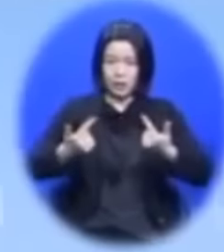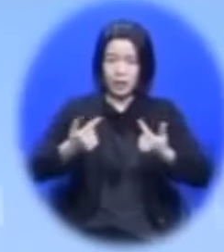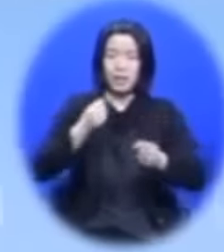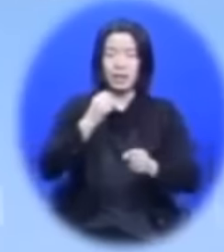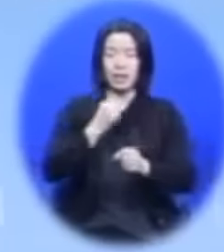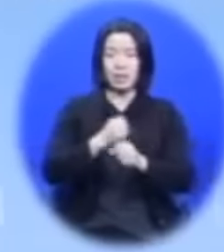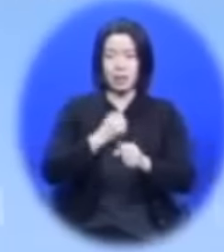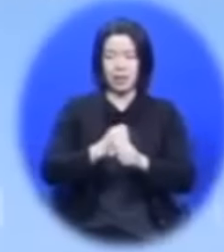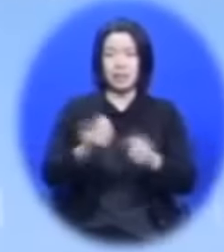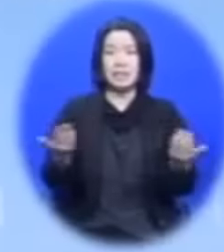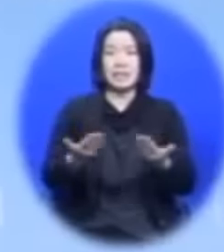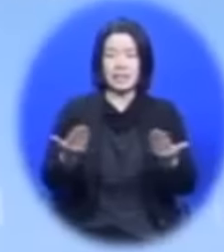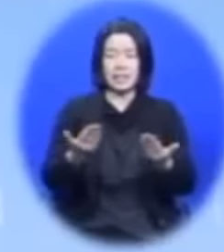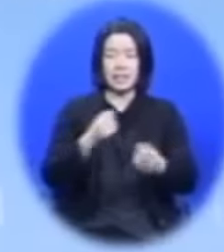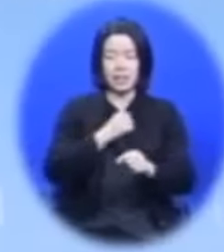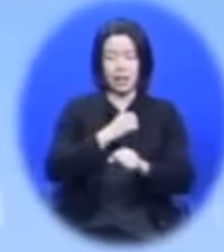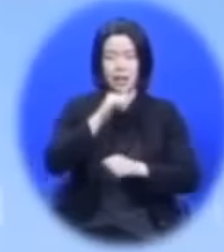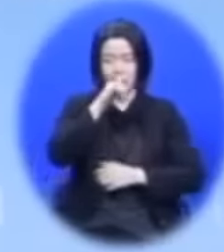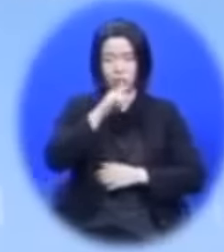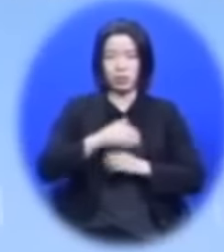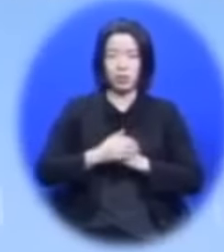만드는 일을 합니다.